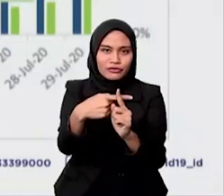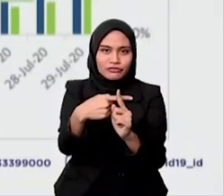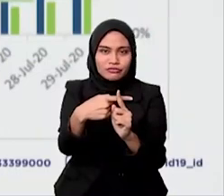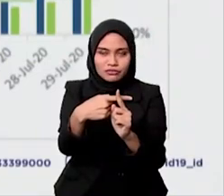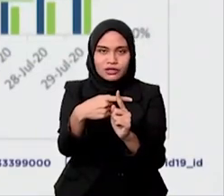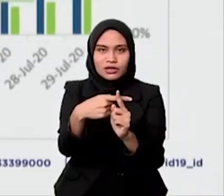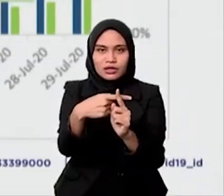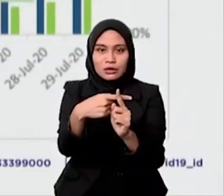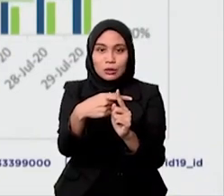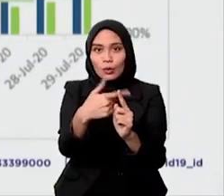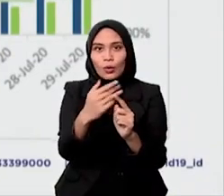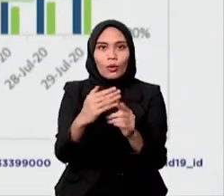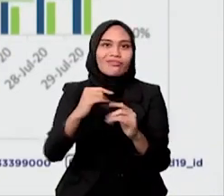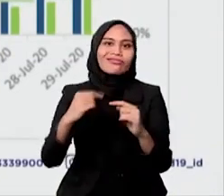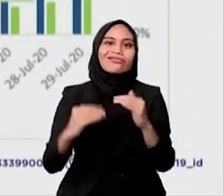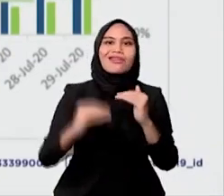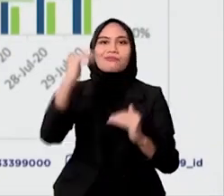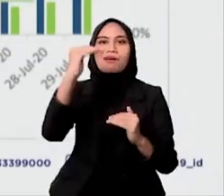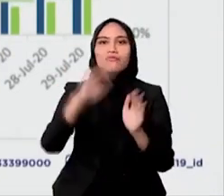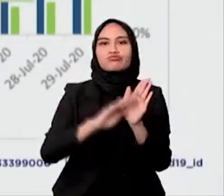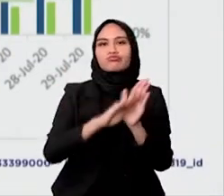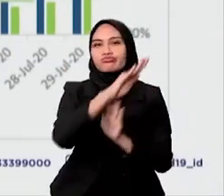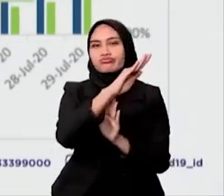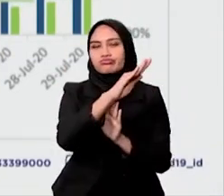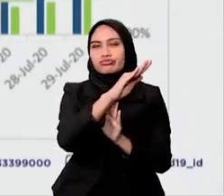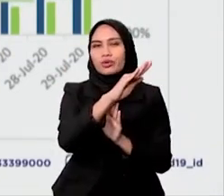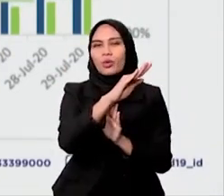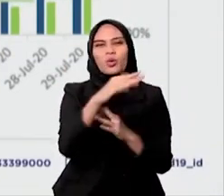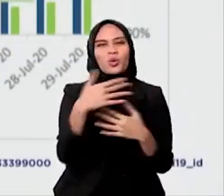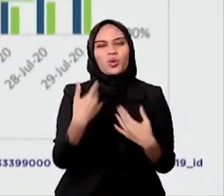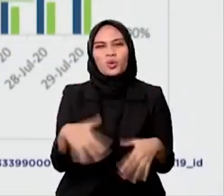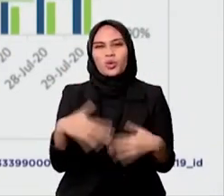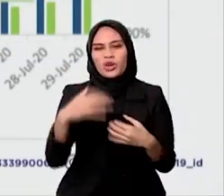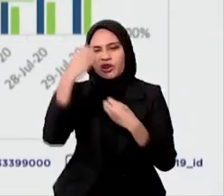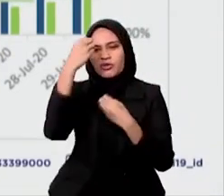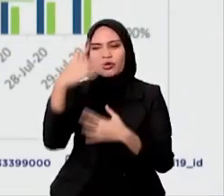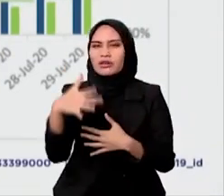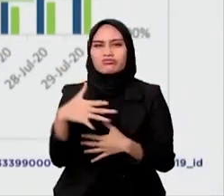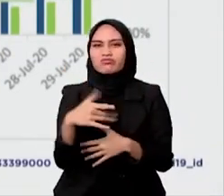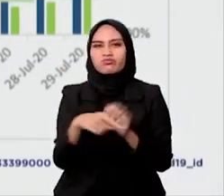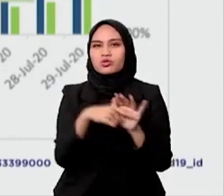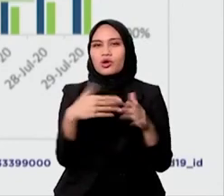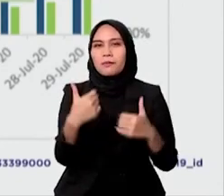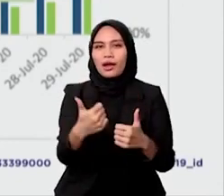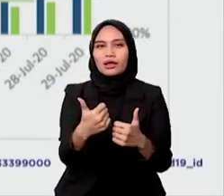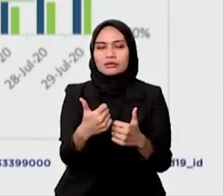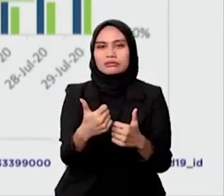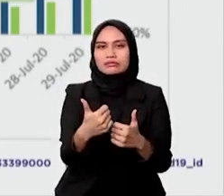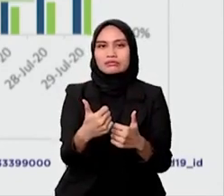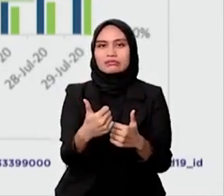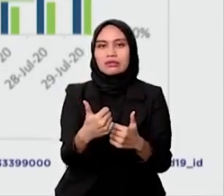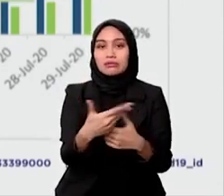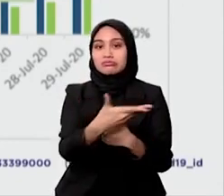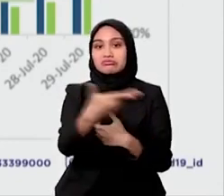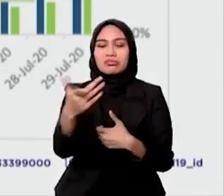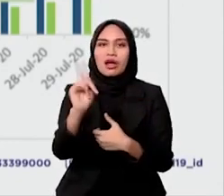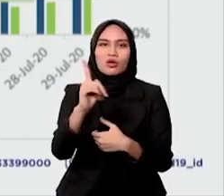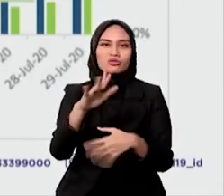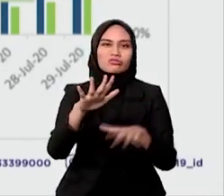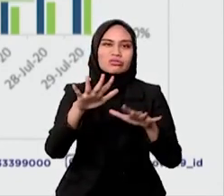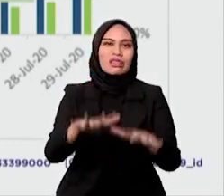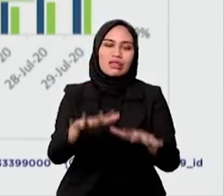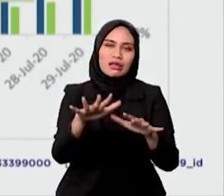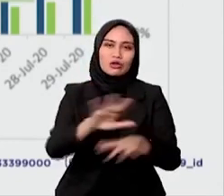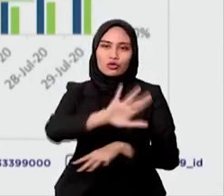cenderung meningkat ini adalah kabar yang kurang baik dan perlu menjadi perhatian seluruh pihak yang